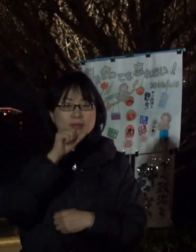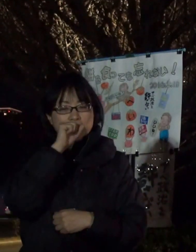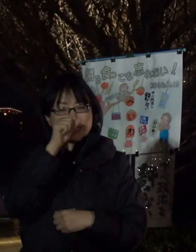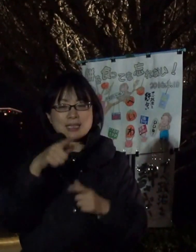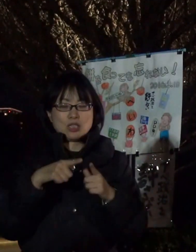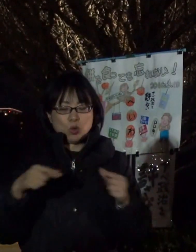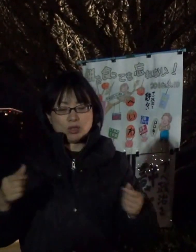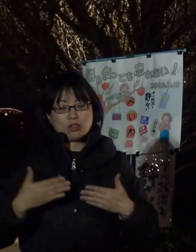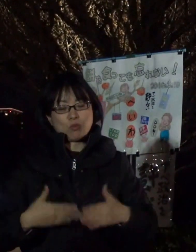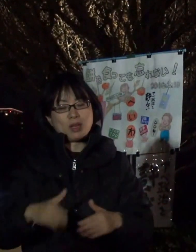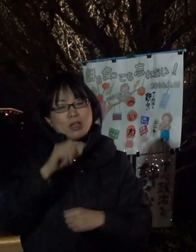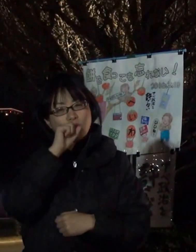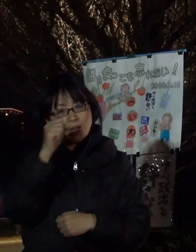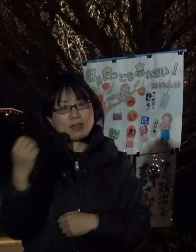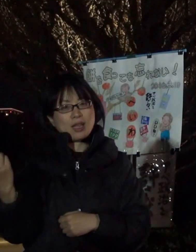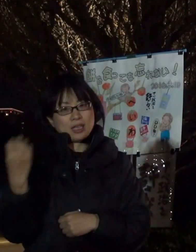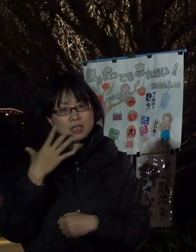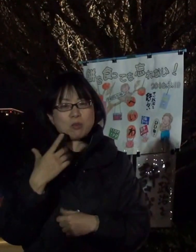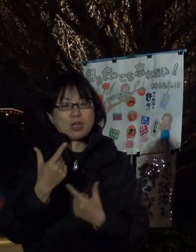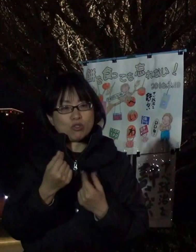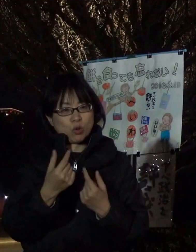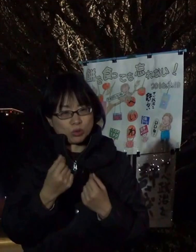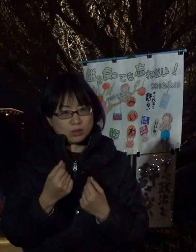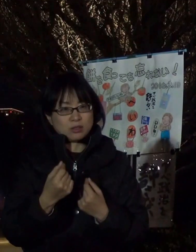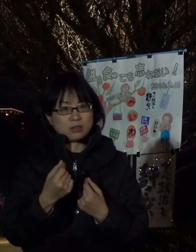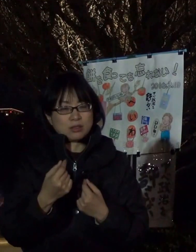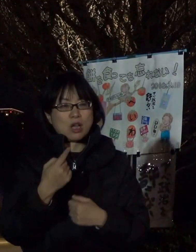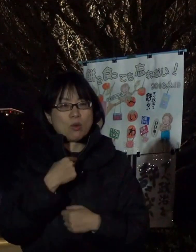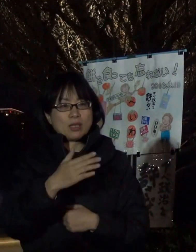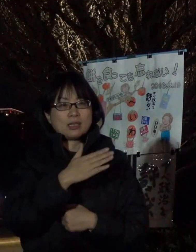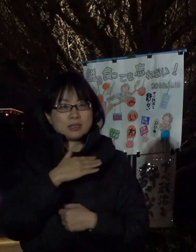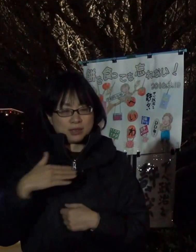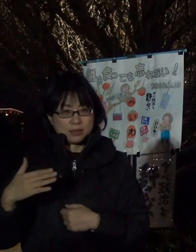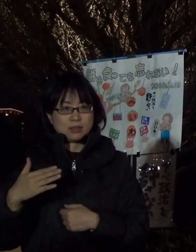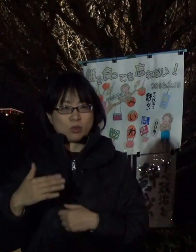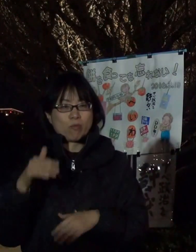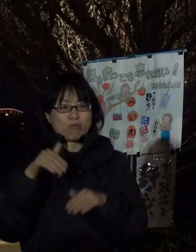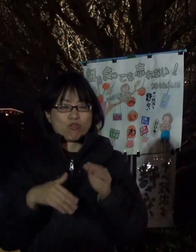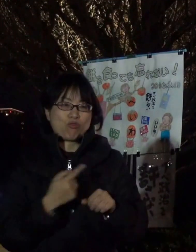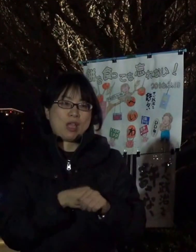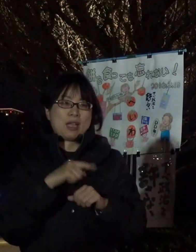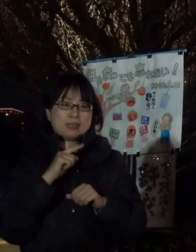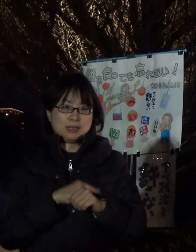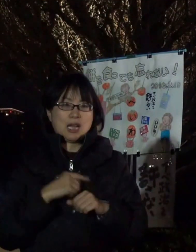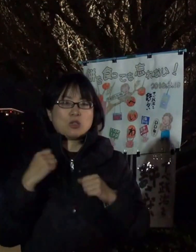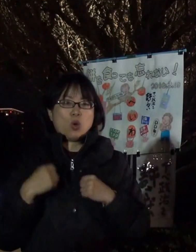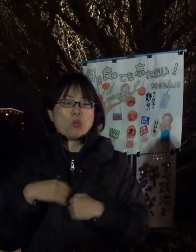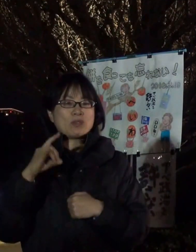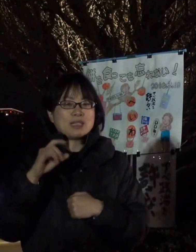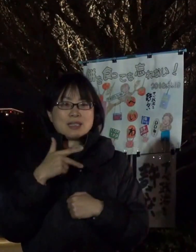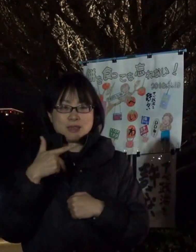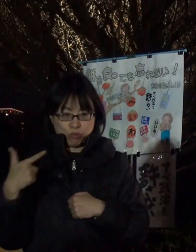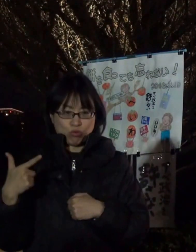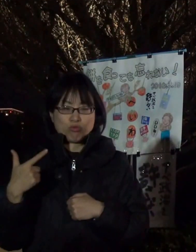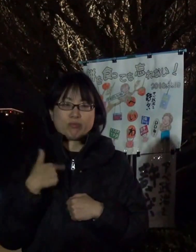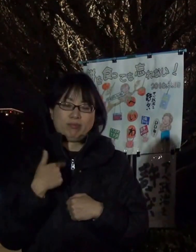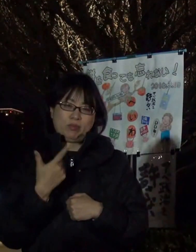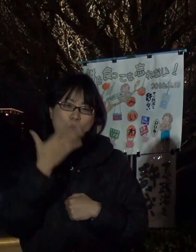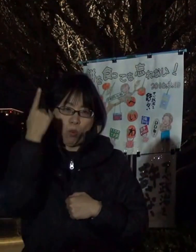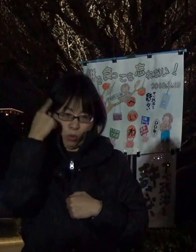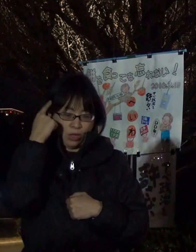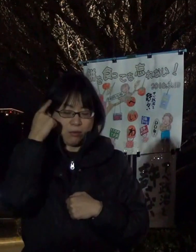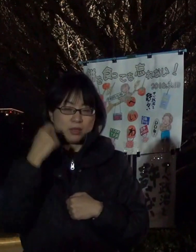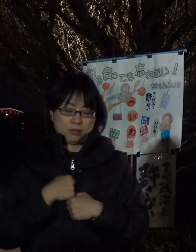もらえるようなそういう日本を作っていく我々有権者の義務ですから、僕も命の限りこ